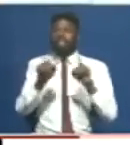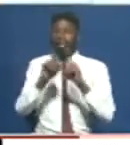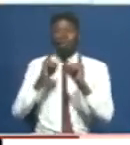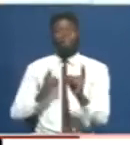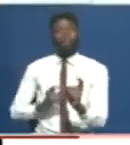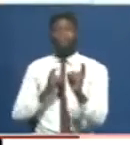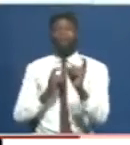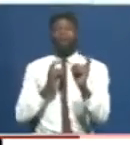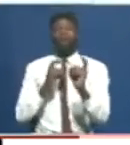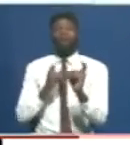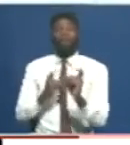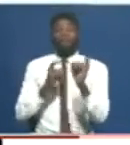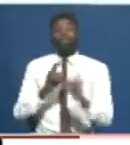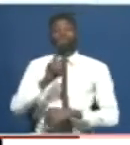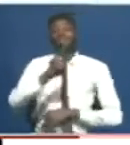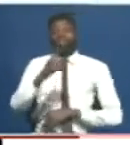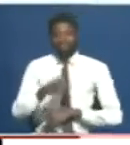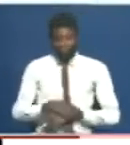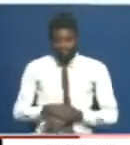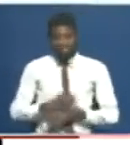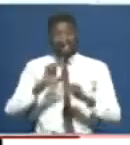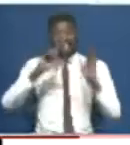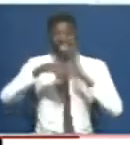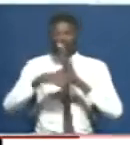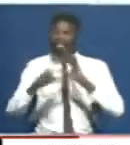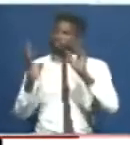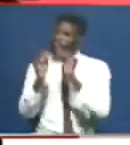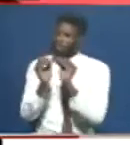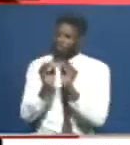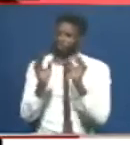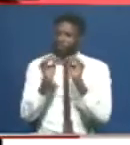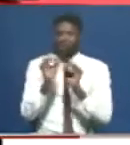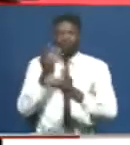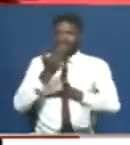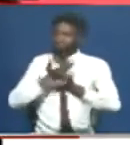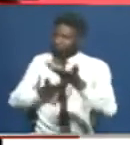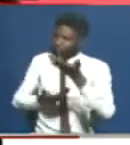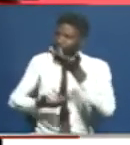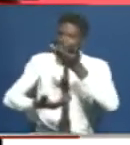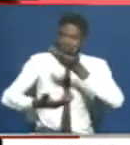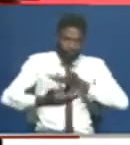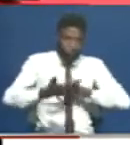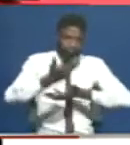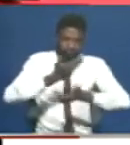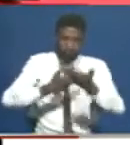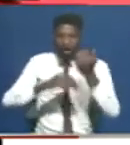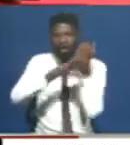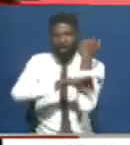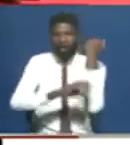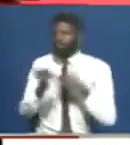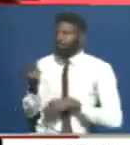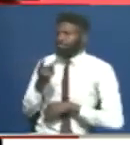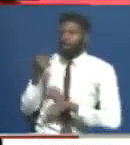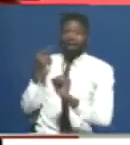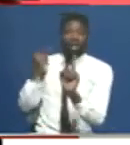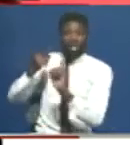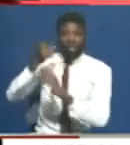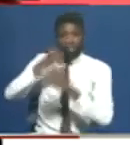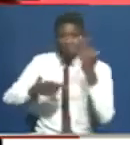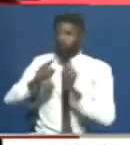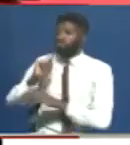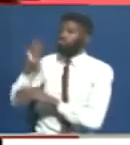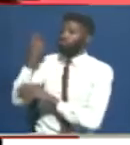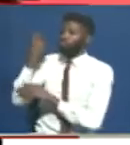waliandaa mazungumzo kuhusu ya kitaifa ya mataifa hayo mawili yalolenga kuimarisha uhusiano baina Kenya na Sierra